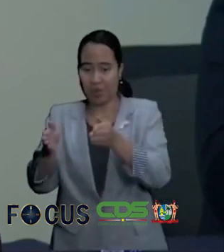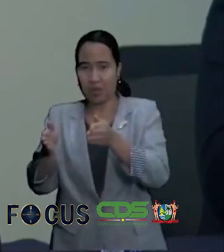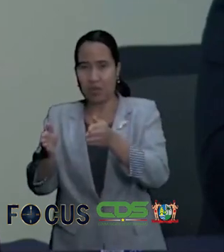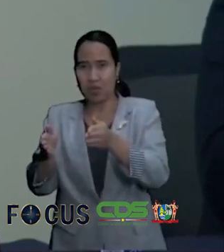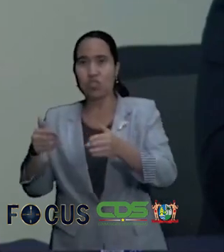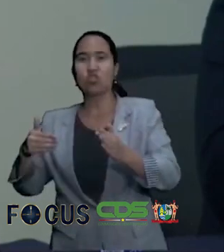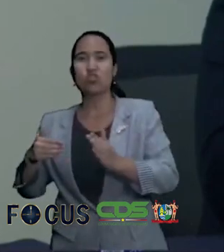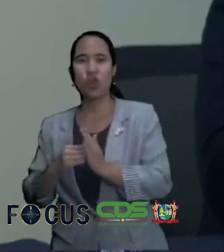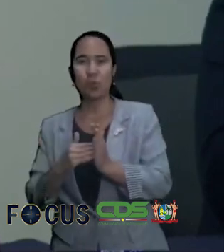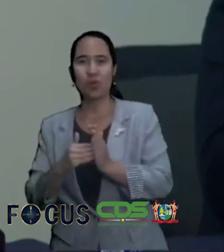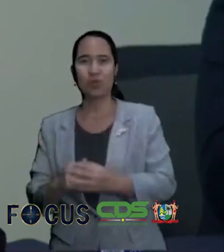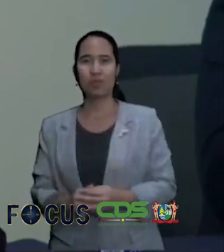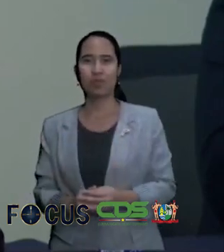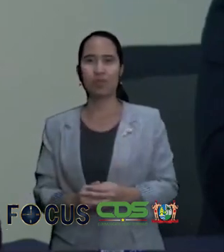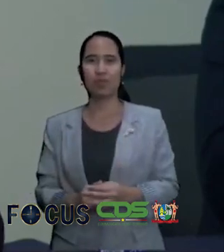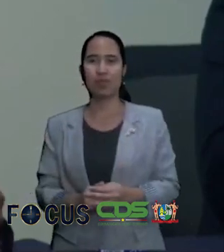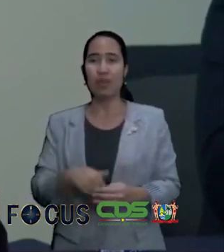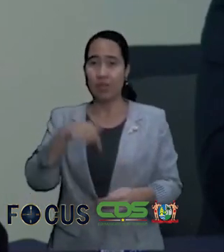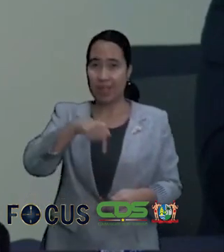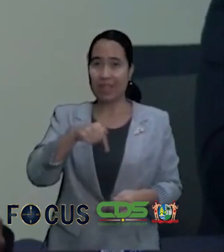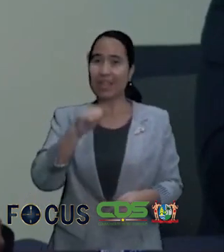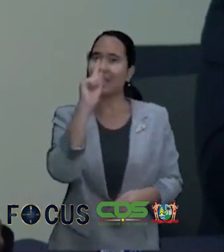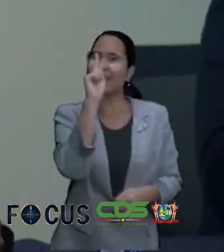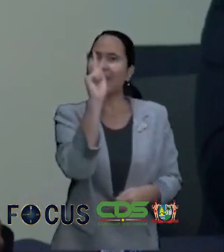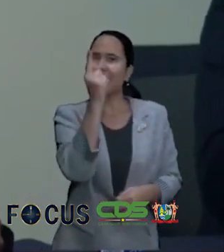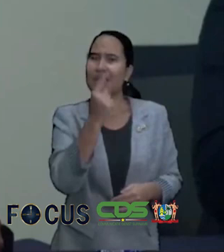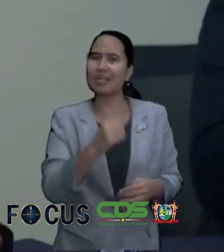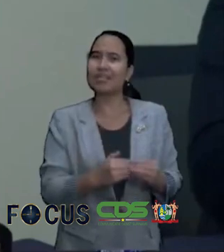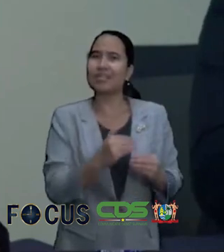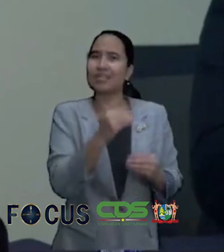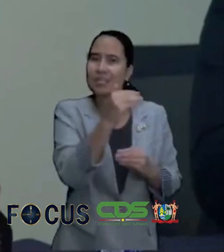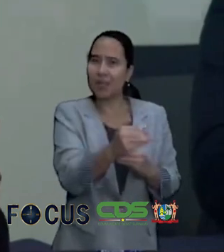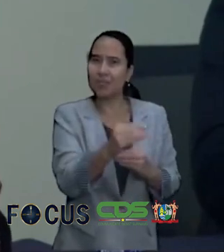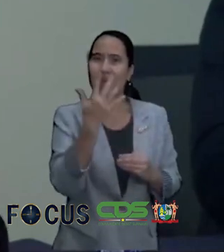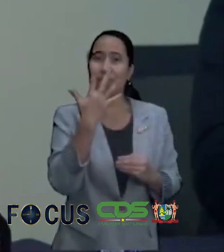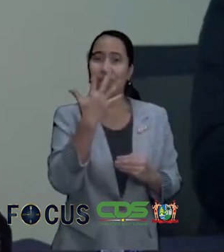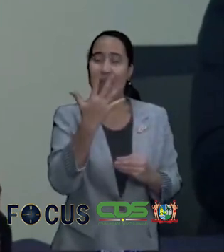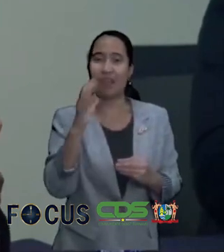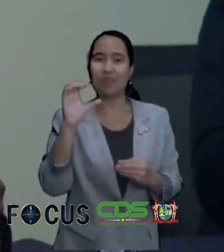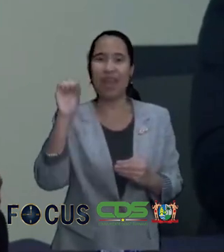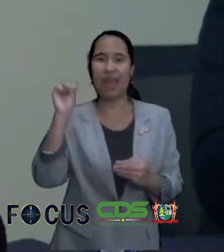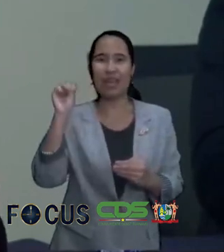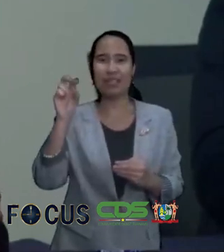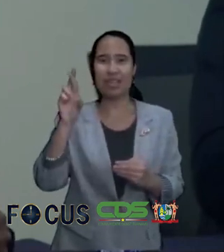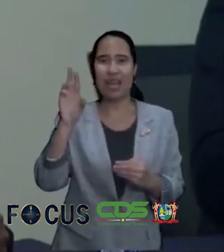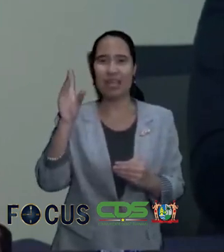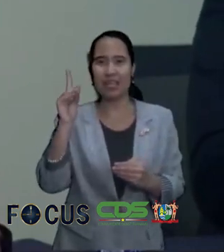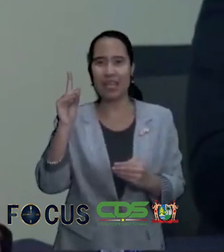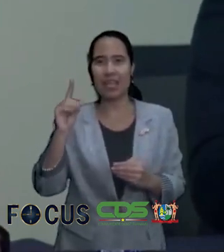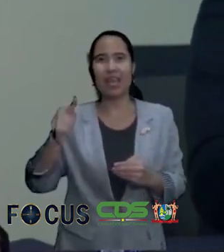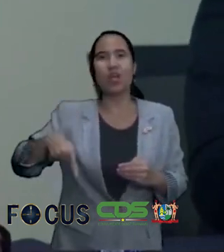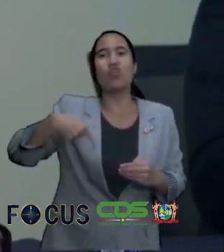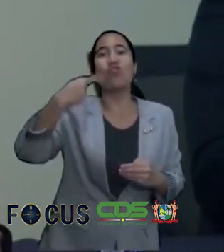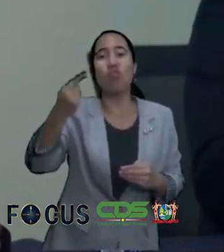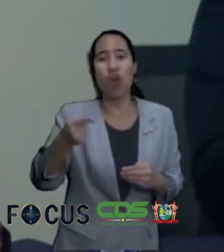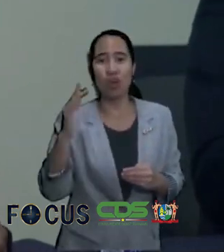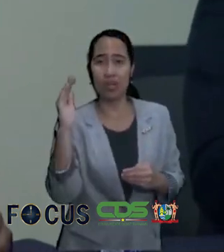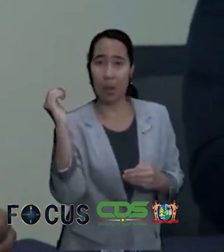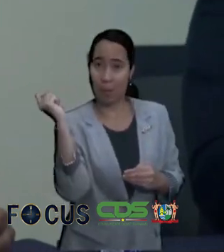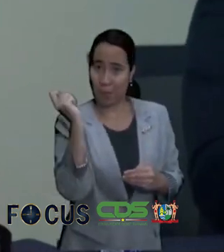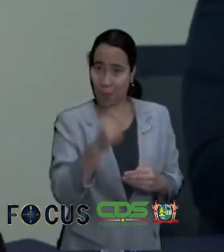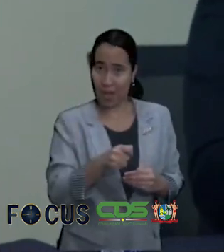is vandaag de eerste stap van 5 SRD erin gekomen. En zal ongeveer een maandje later zal de tweede